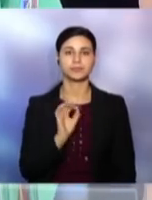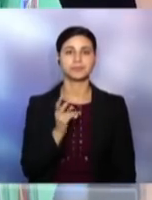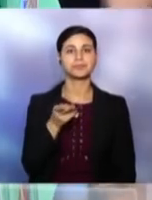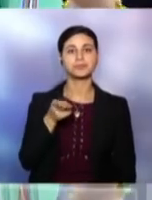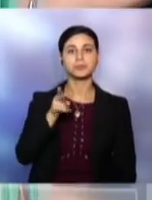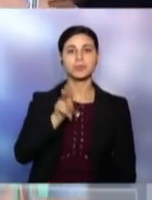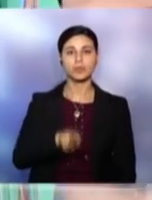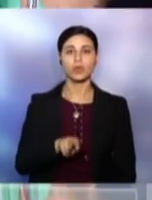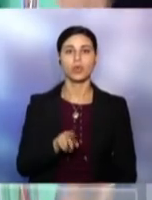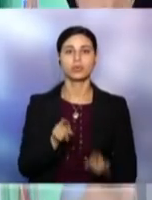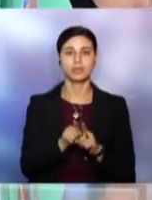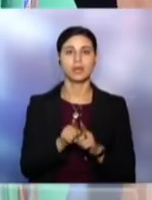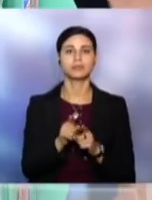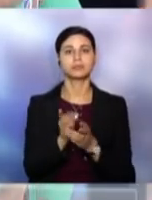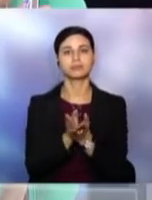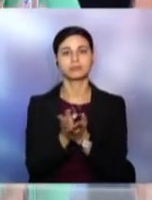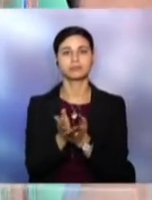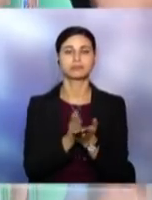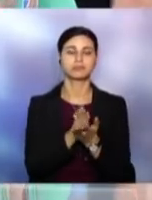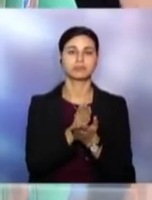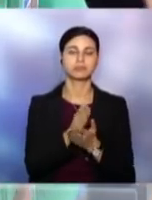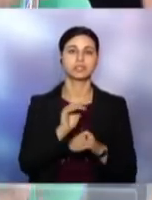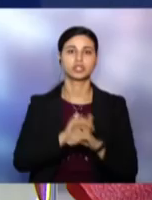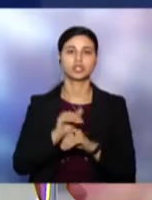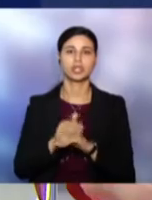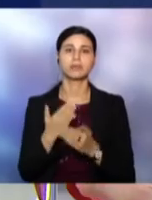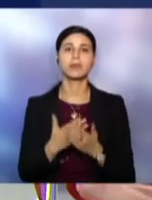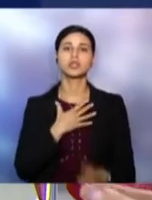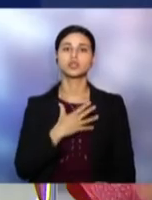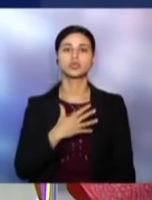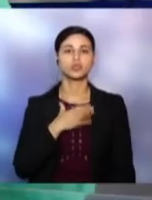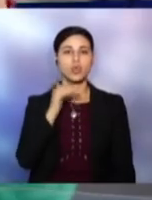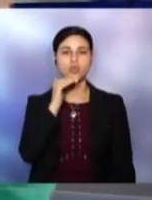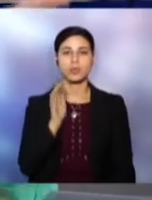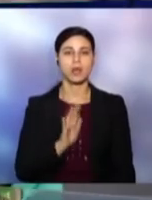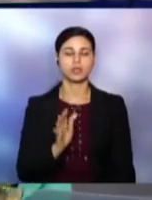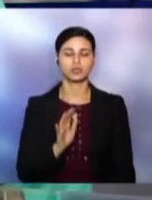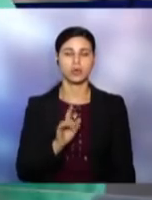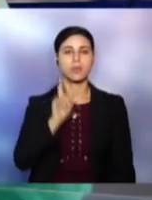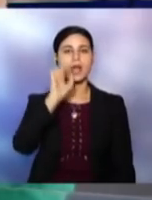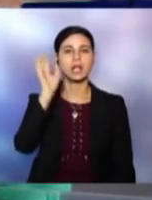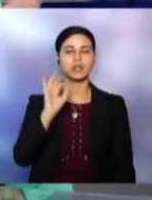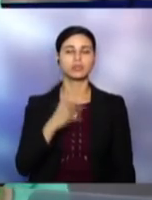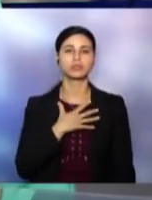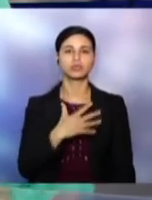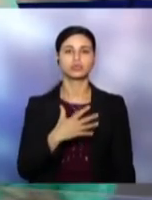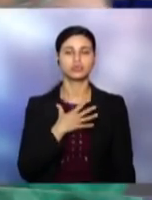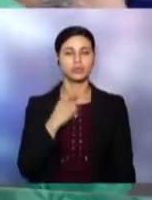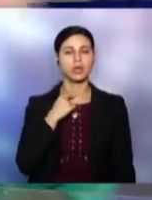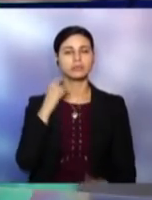ორი რადიკალურად, ესე რომ ვთქვათ, ორი ტიპის ნიშნები. ერთი ეს არის სუნთქვის უკმარისობა, ანუ გახშირებული სუნთქვა,